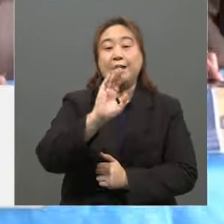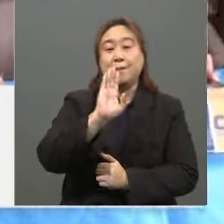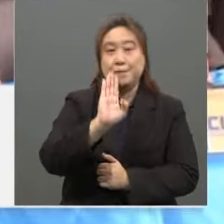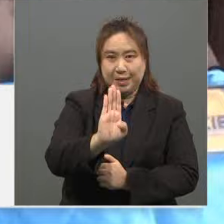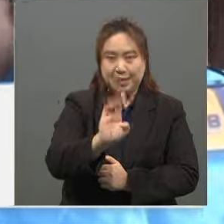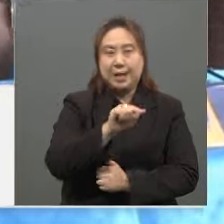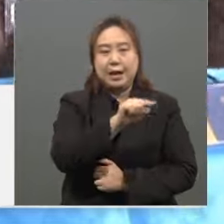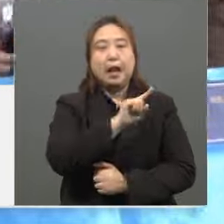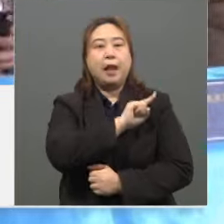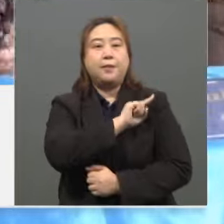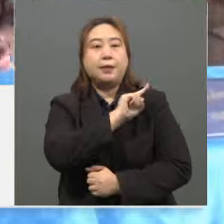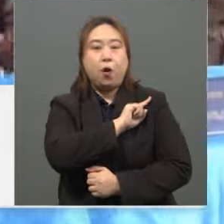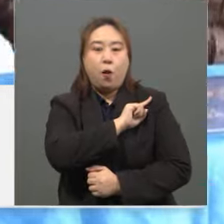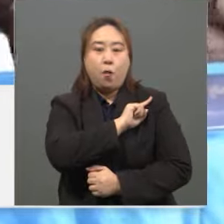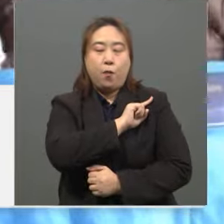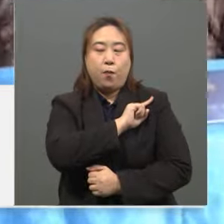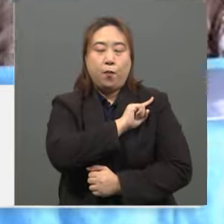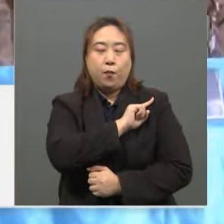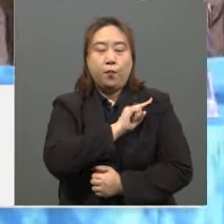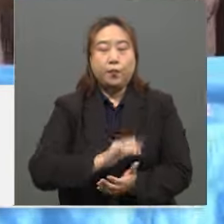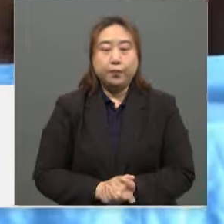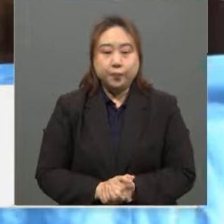เป็นผู้ที่รับผิดชอบในเรื่องนี้หลักๆเลยนะ